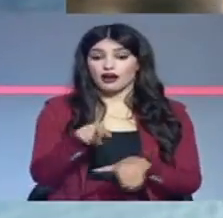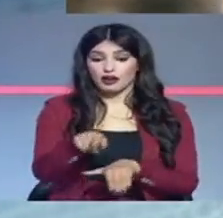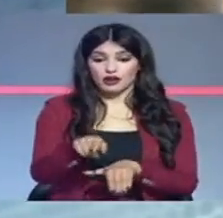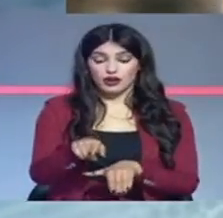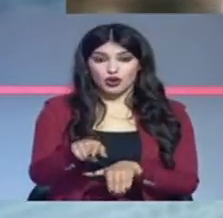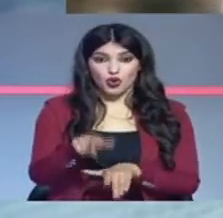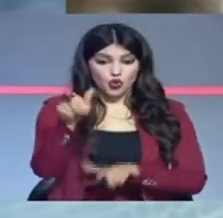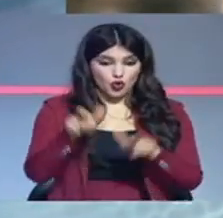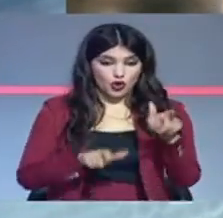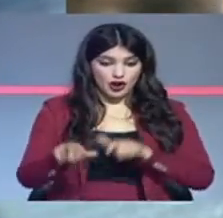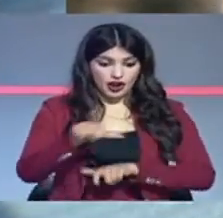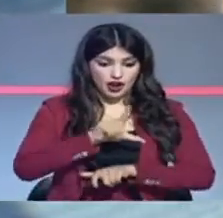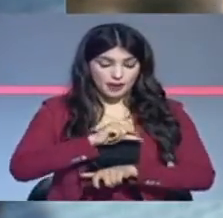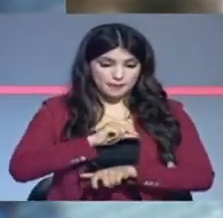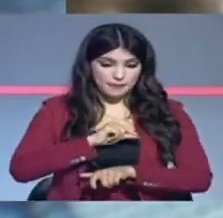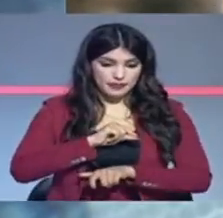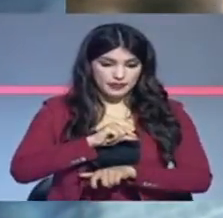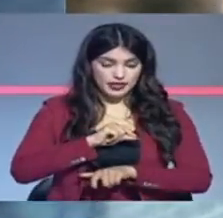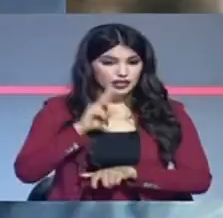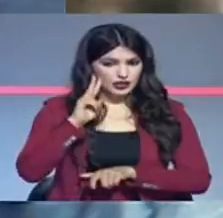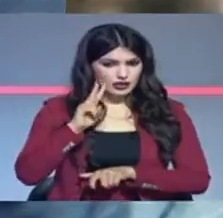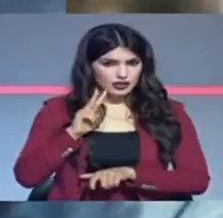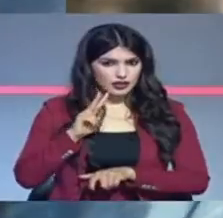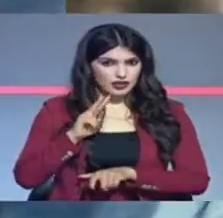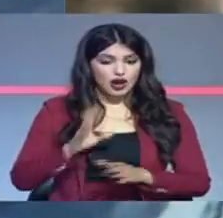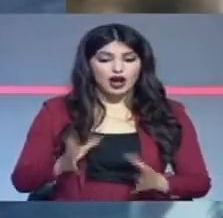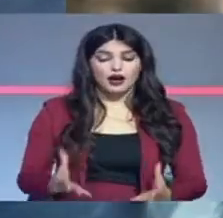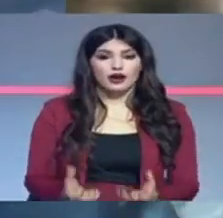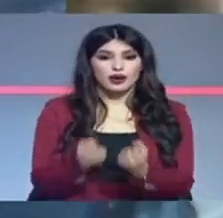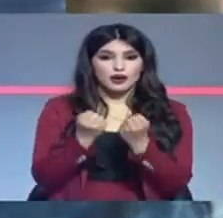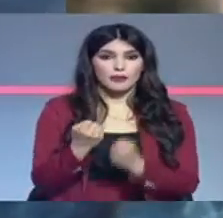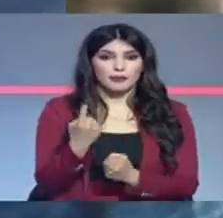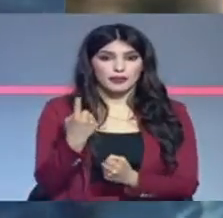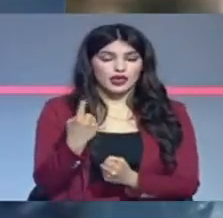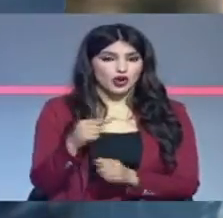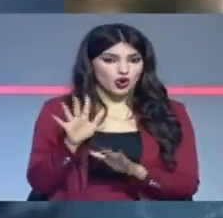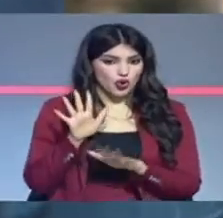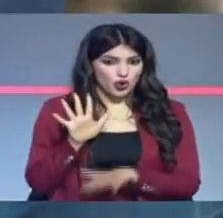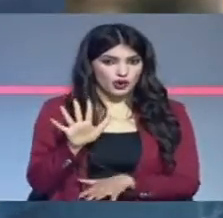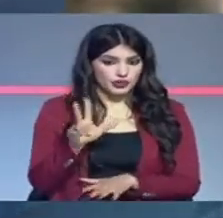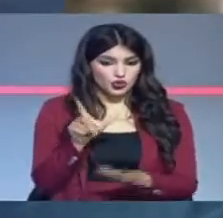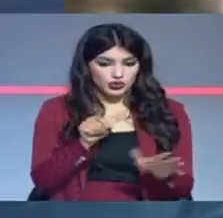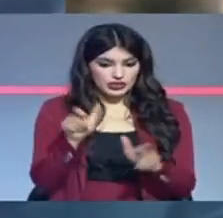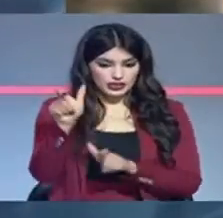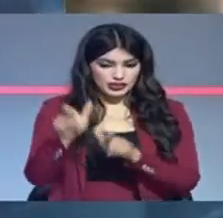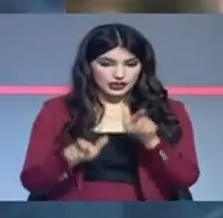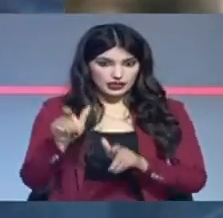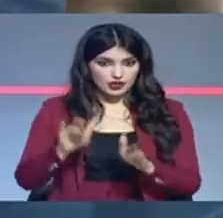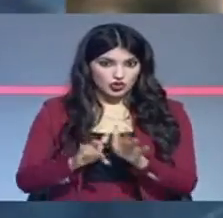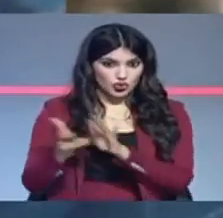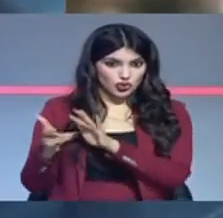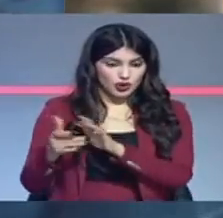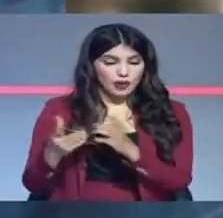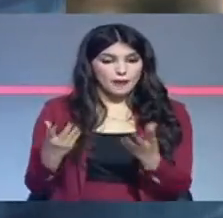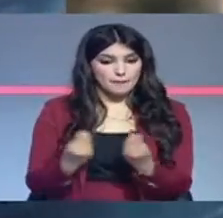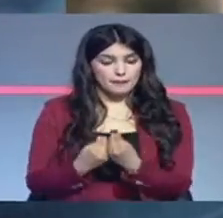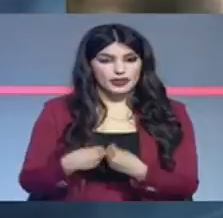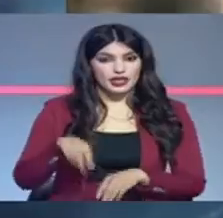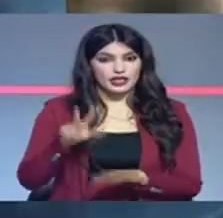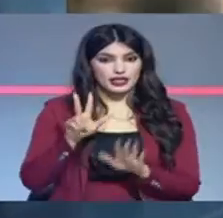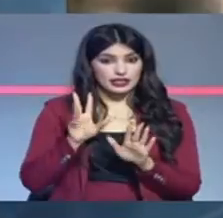الوحدات العامه اما وين تم انقاد مائه وخمسه وستين مشكله حصيله ومعها تسعه